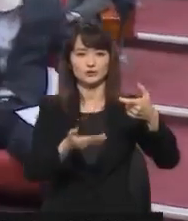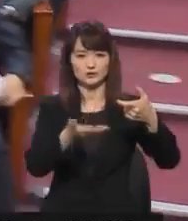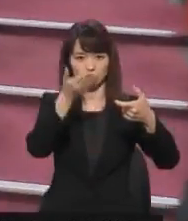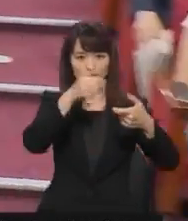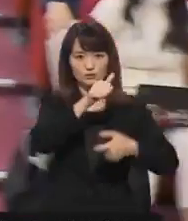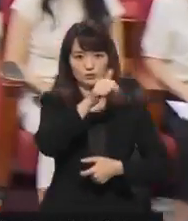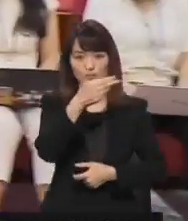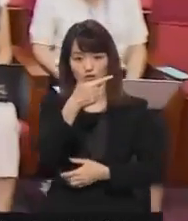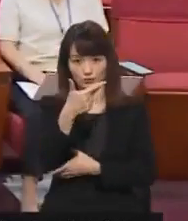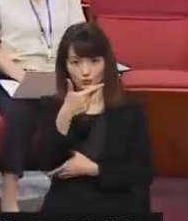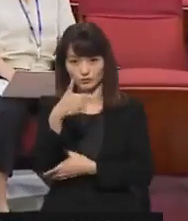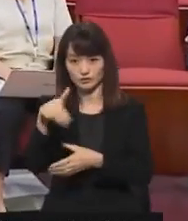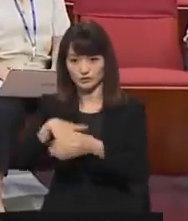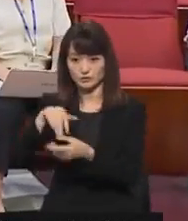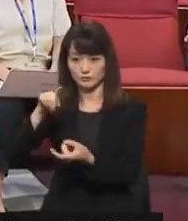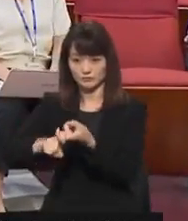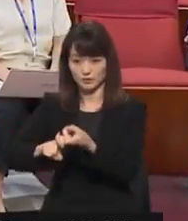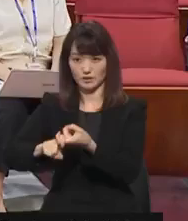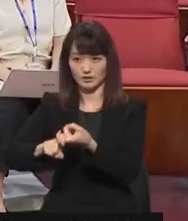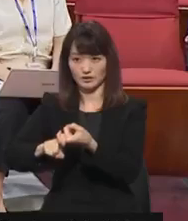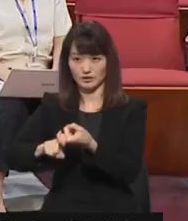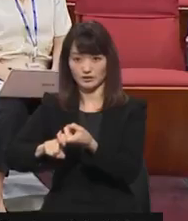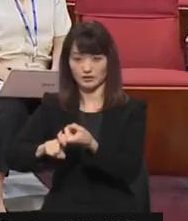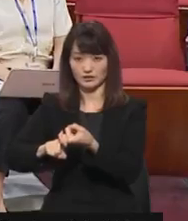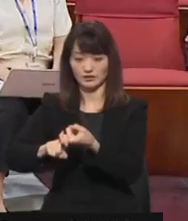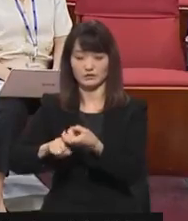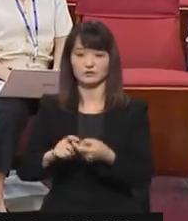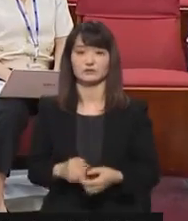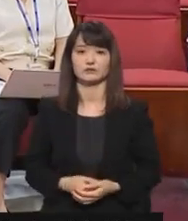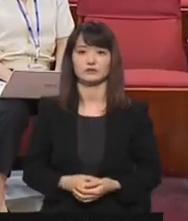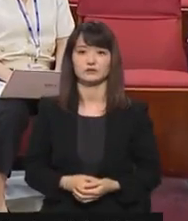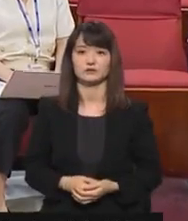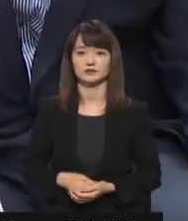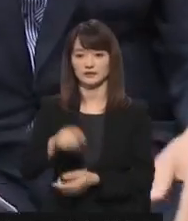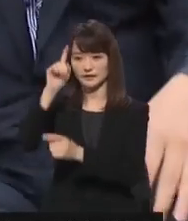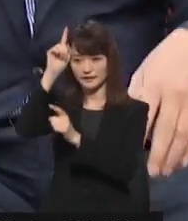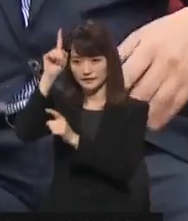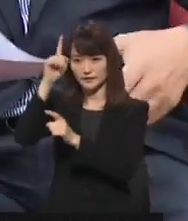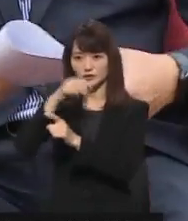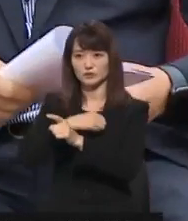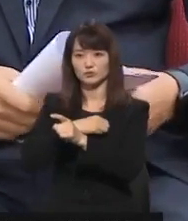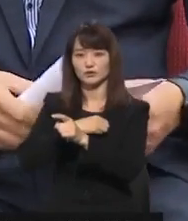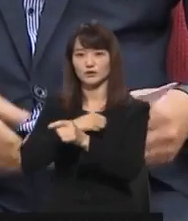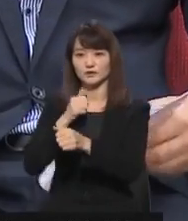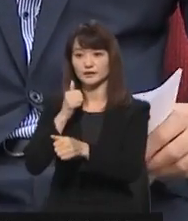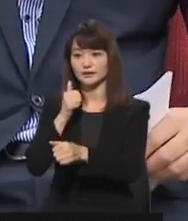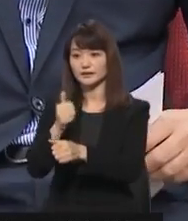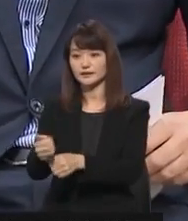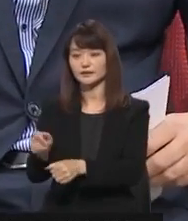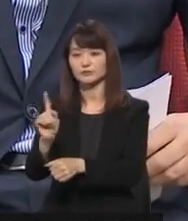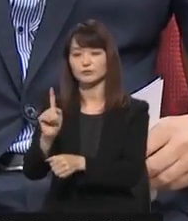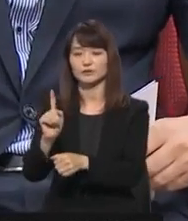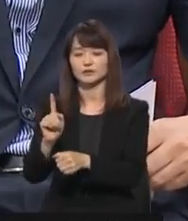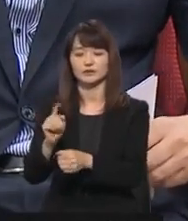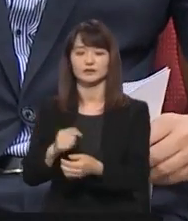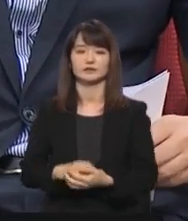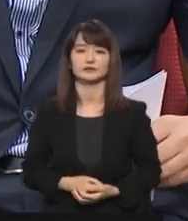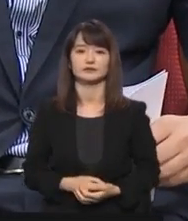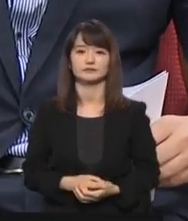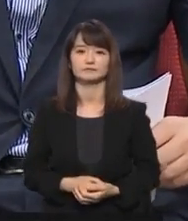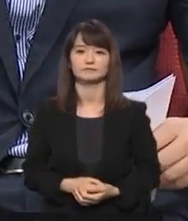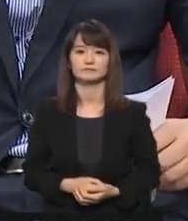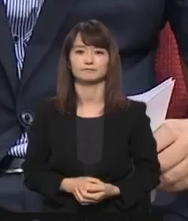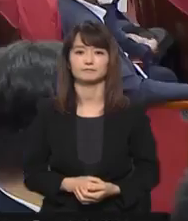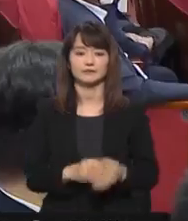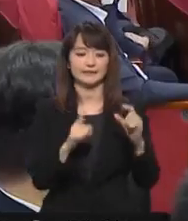실 거면 십 명을 넘어 이렇게 네이밍을 하셨어야 되지 않나 어이 이 앞 페인 앞에 있는